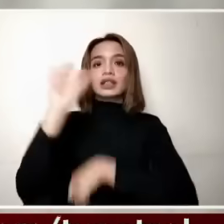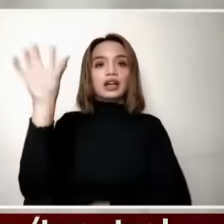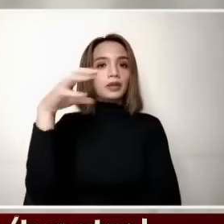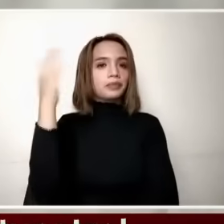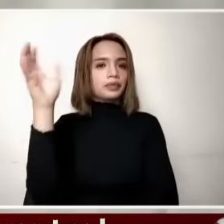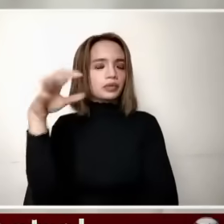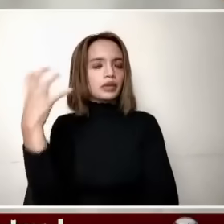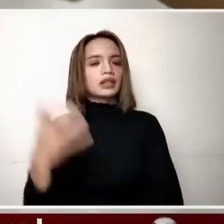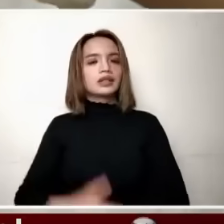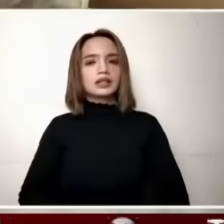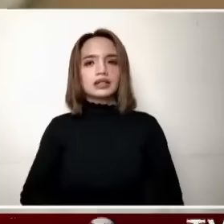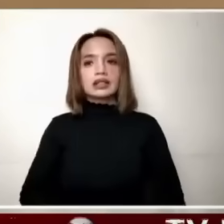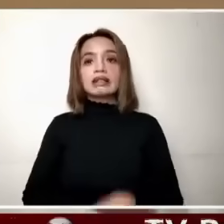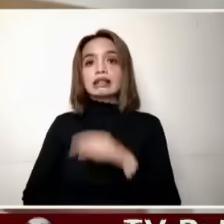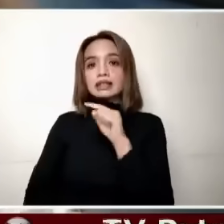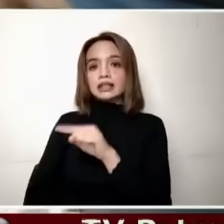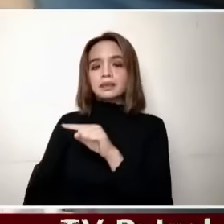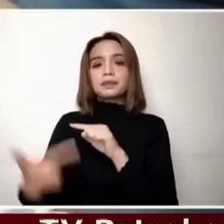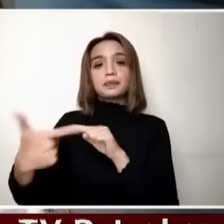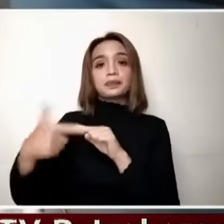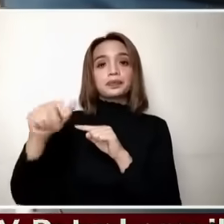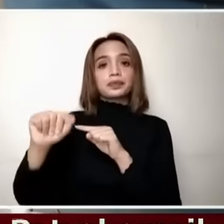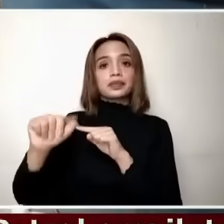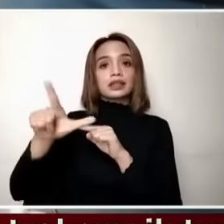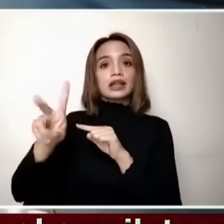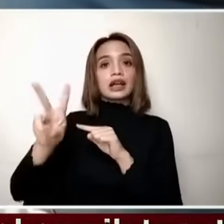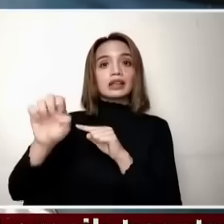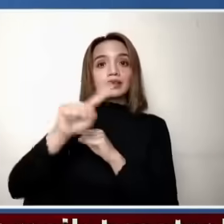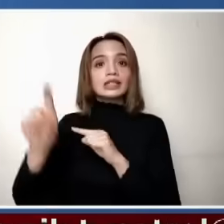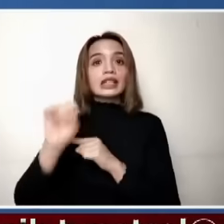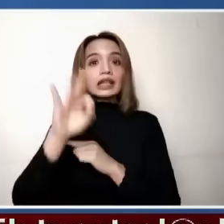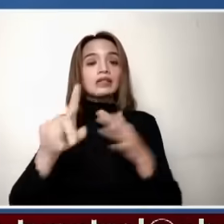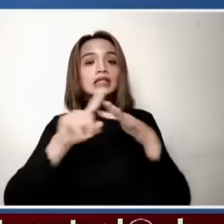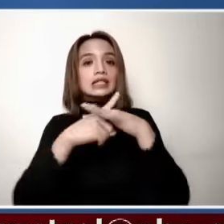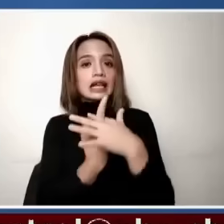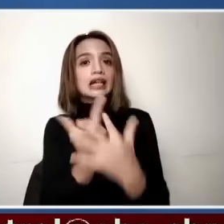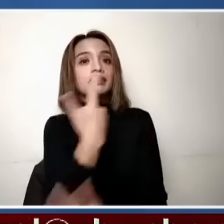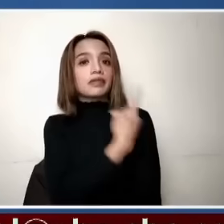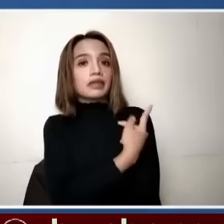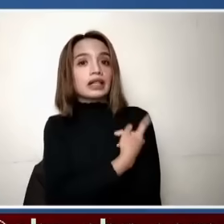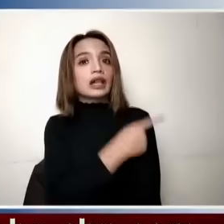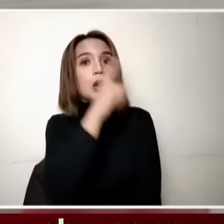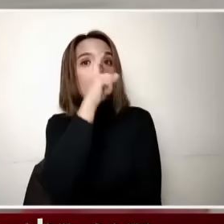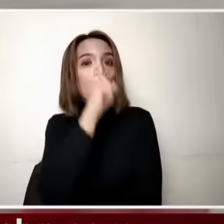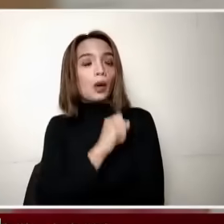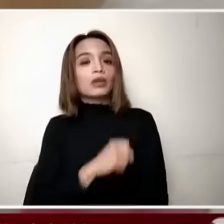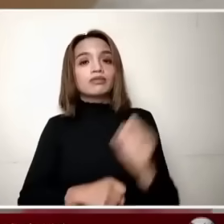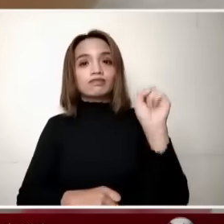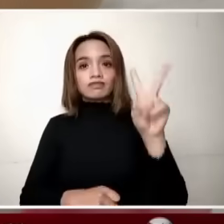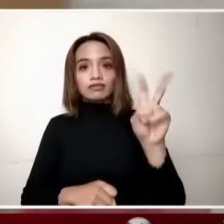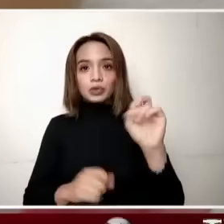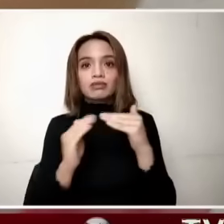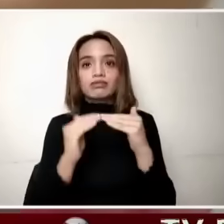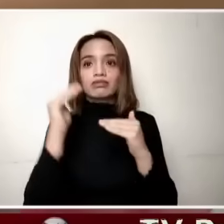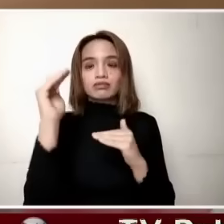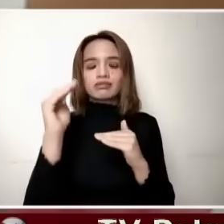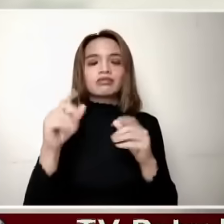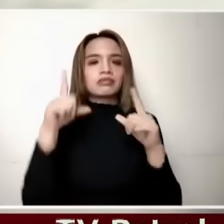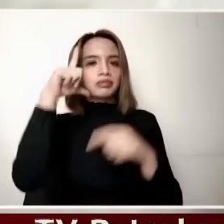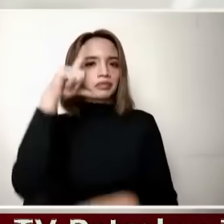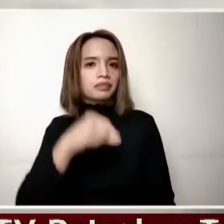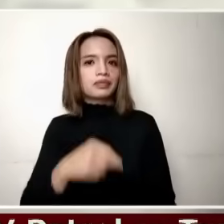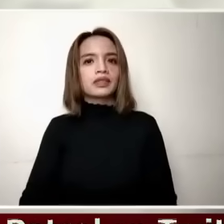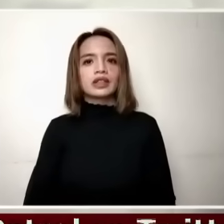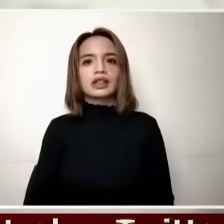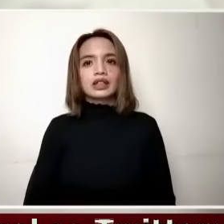na ang COVID vaccination sa lahat ng batang edad 12 pataas, bibilis pa ang pagbabakuna sa bansa. Sa Navota City, binuksan na